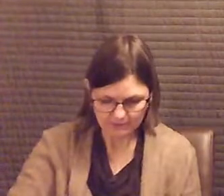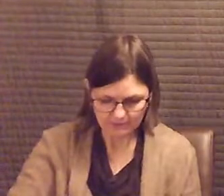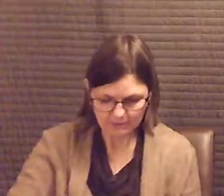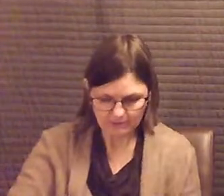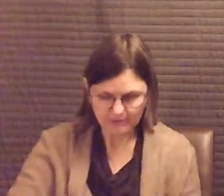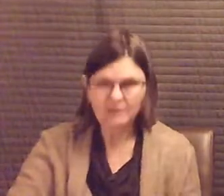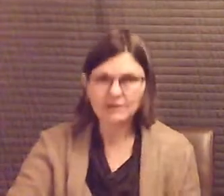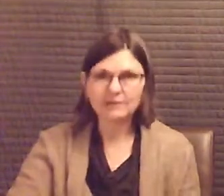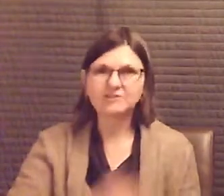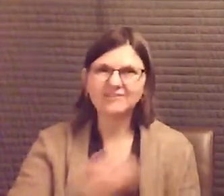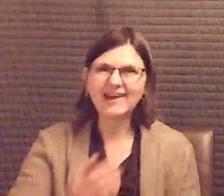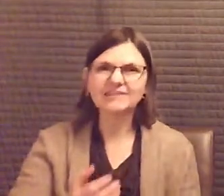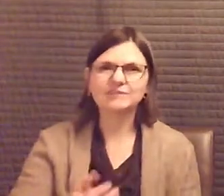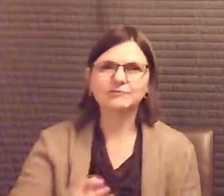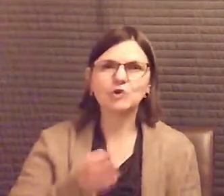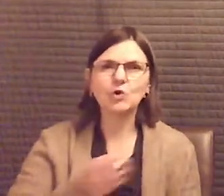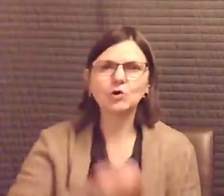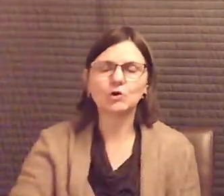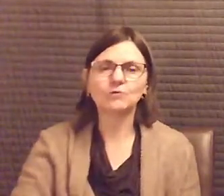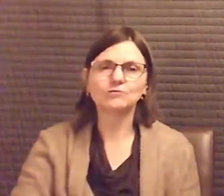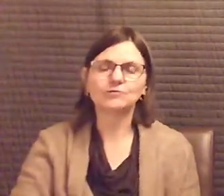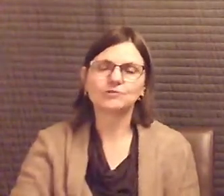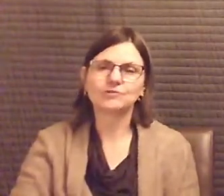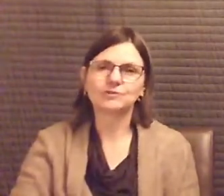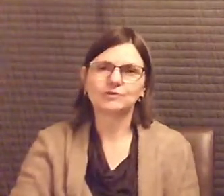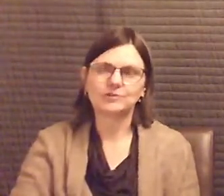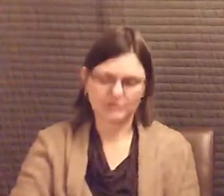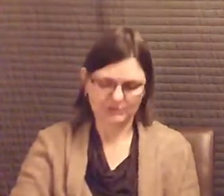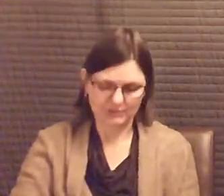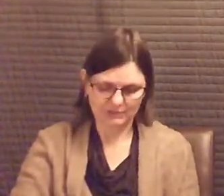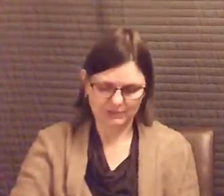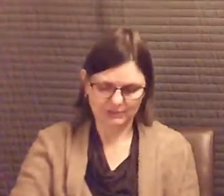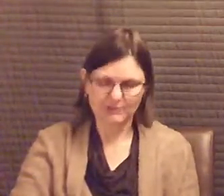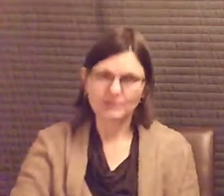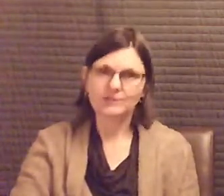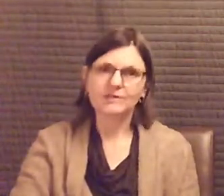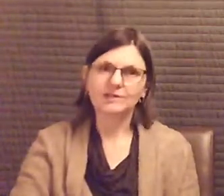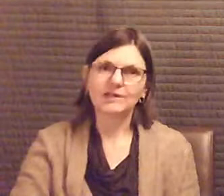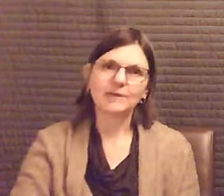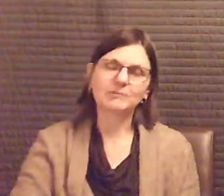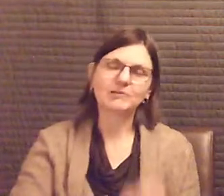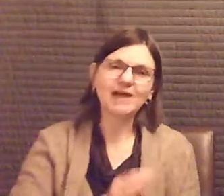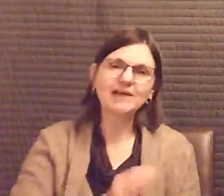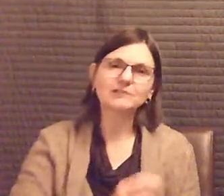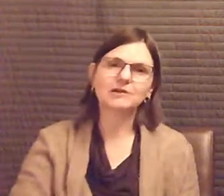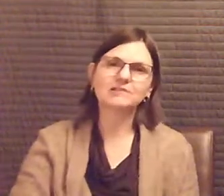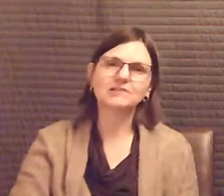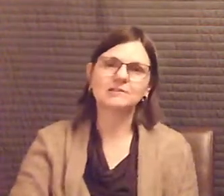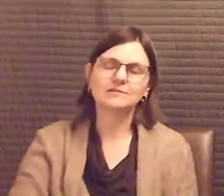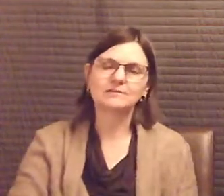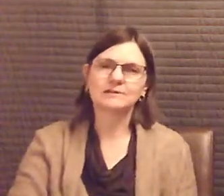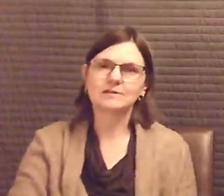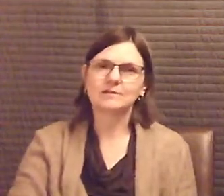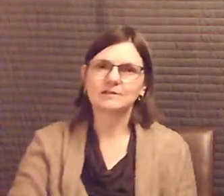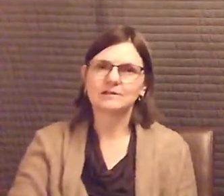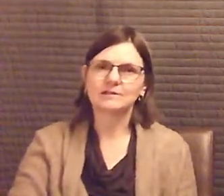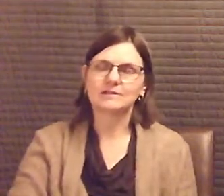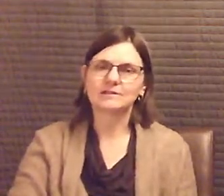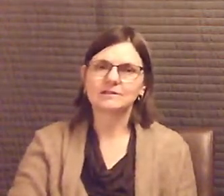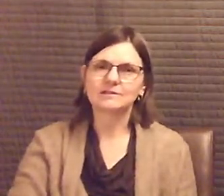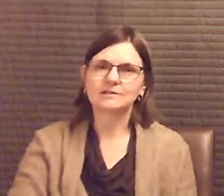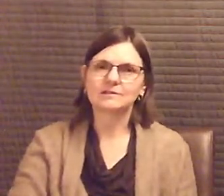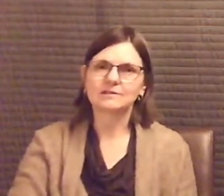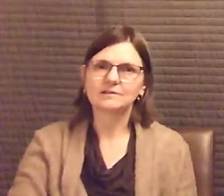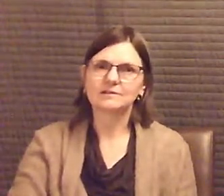billy het kwade van ongeloof ah zien de demo zullen we ik heb het gevaar daarvan gezien in god